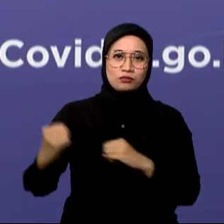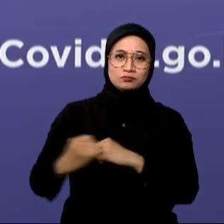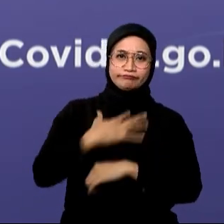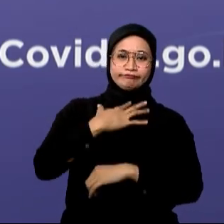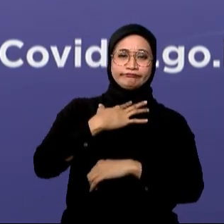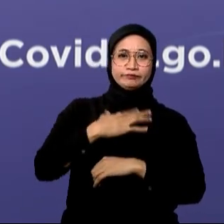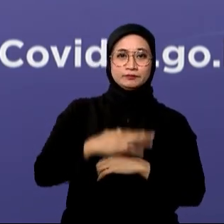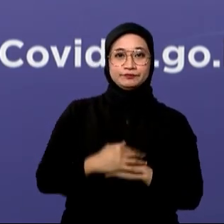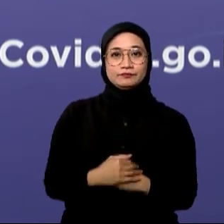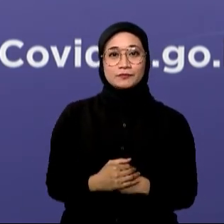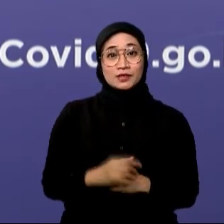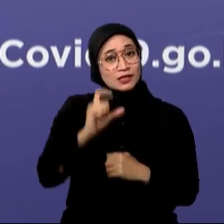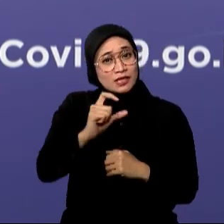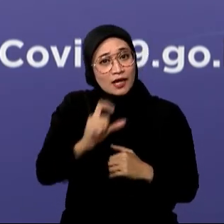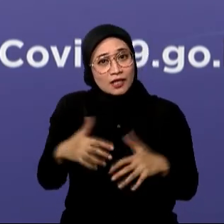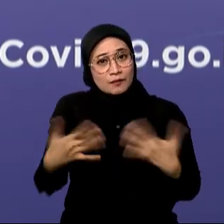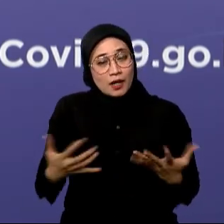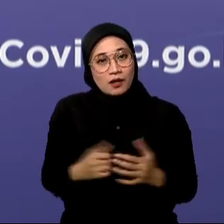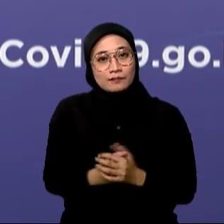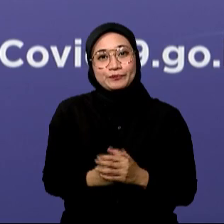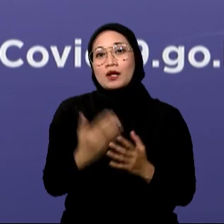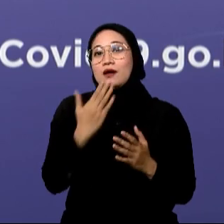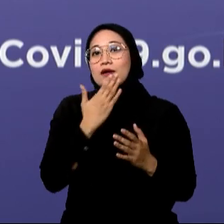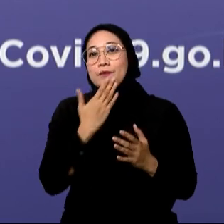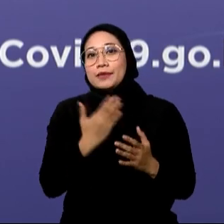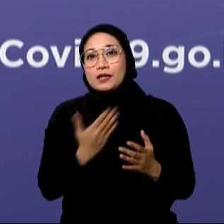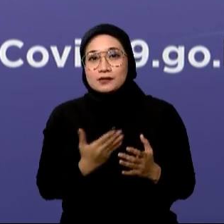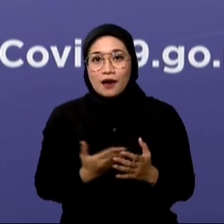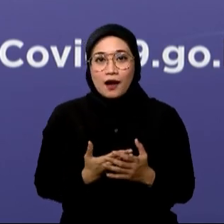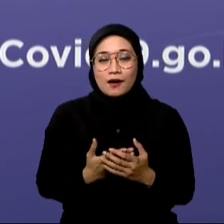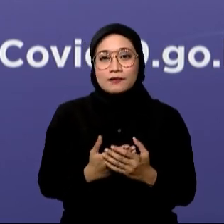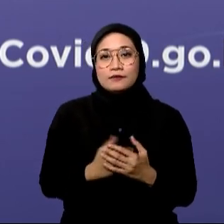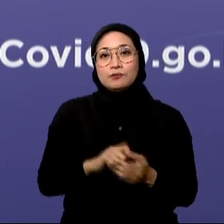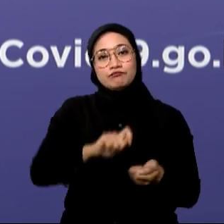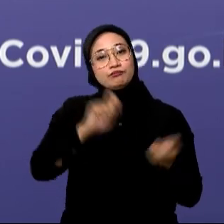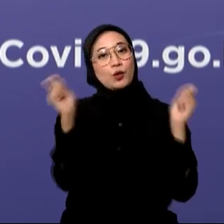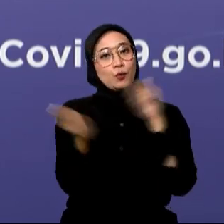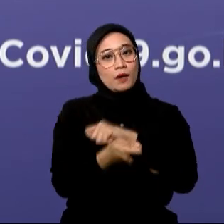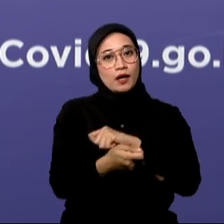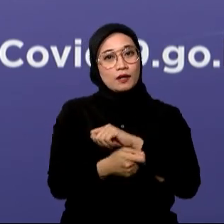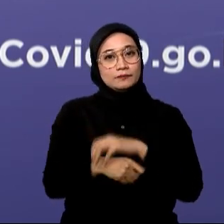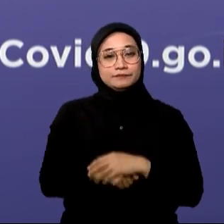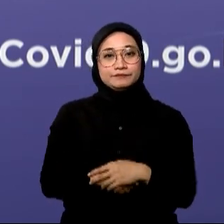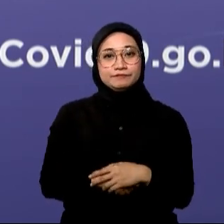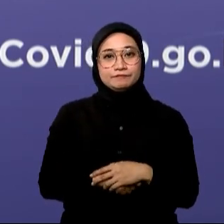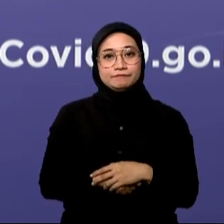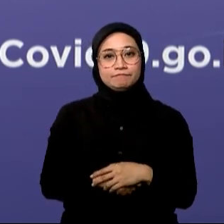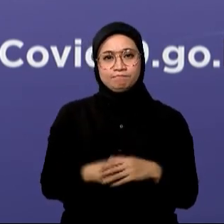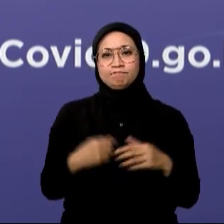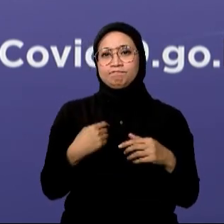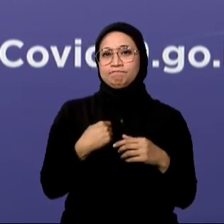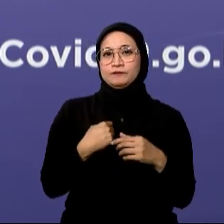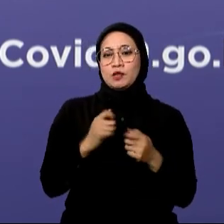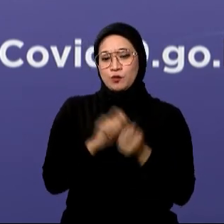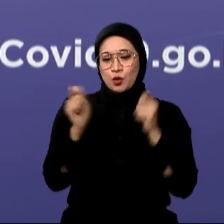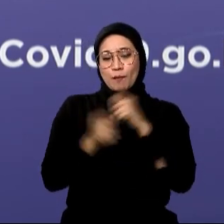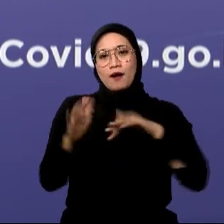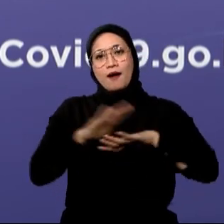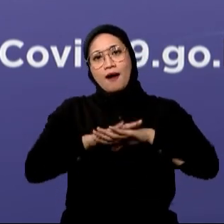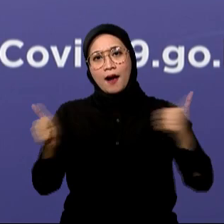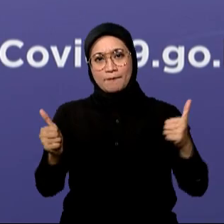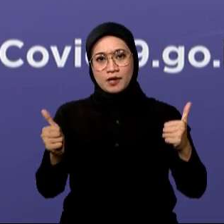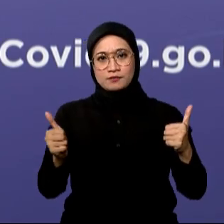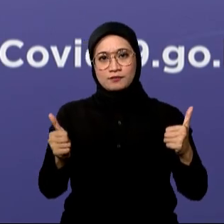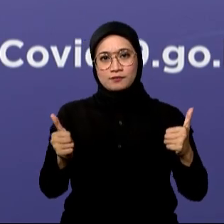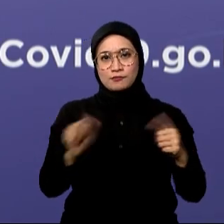Dengan cara, mari kita rubah kebiasaan-kebiasaan kita untuk menjadi aman dari COVID.